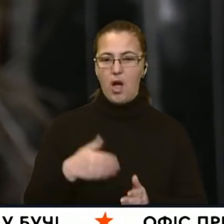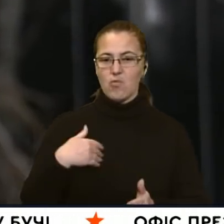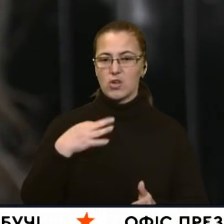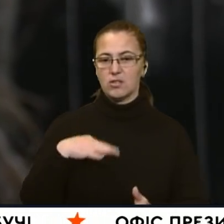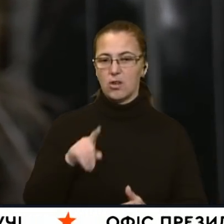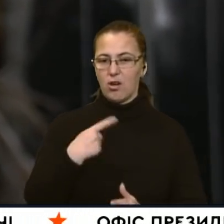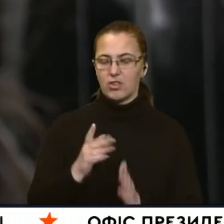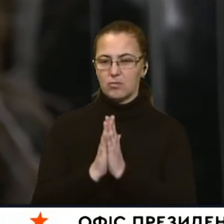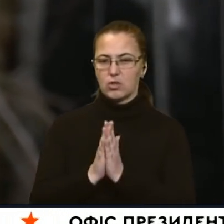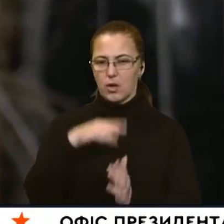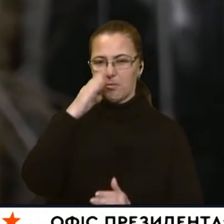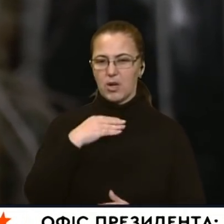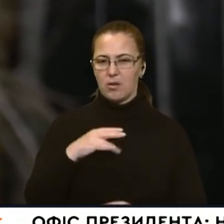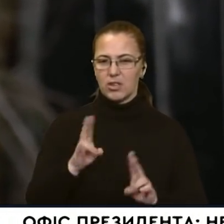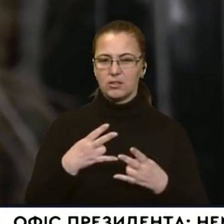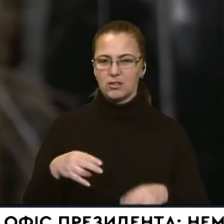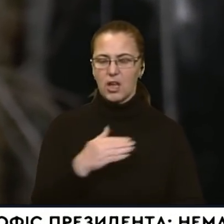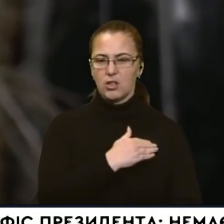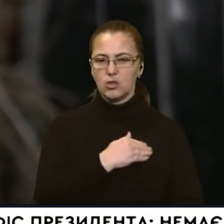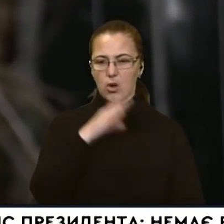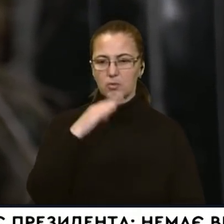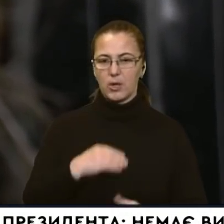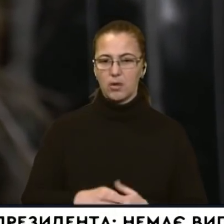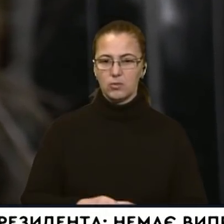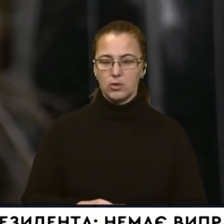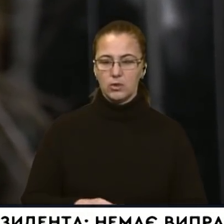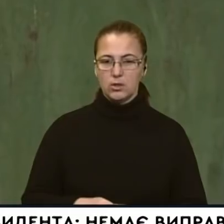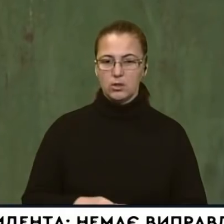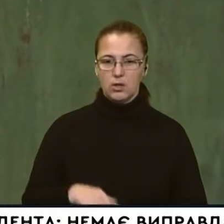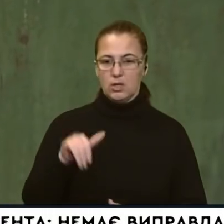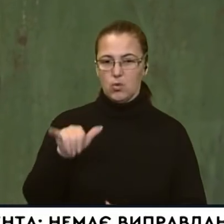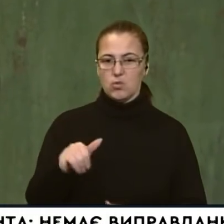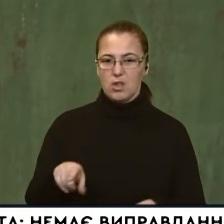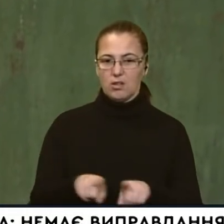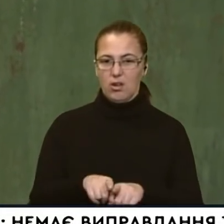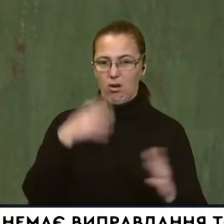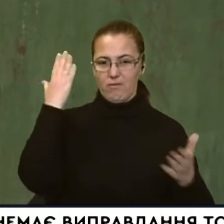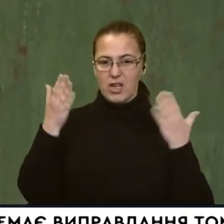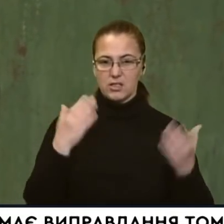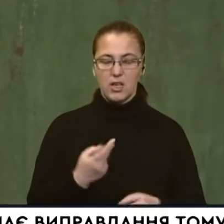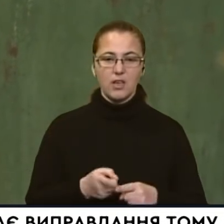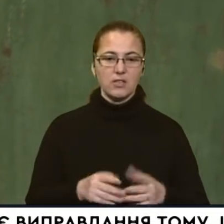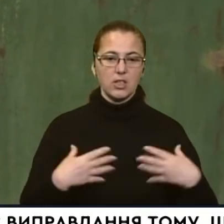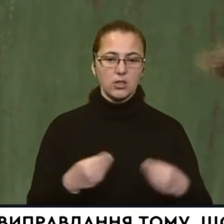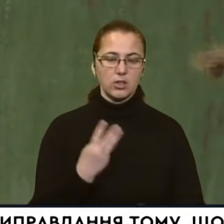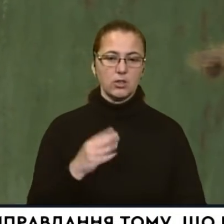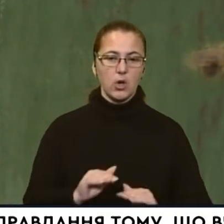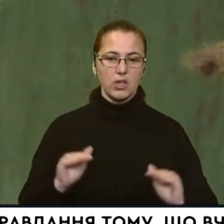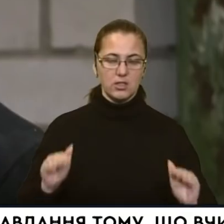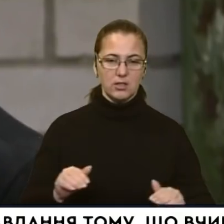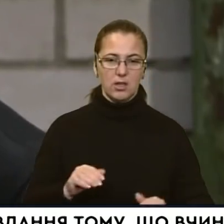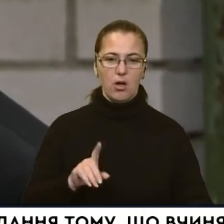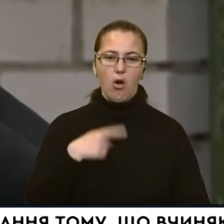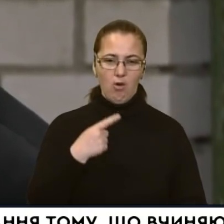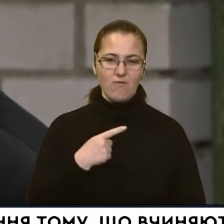его. Представляете, как это? Это у них такое развлечение. В цій родині 3 дітей. Ігор розповідає,